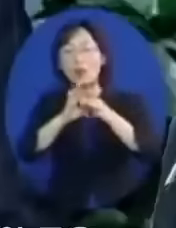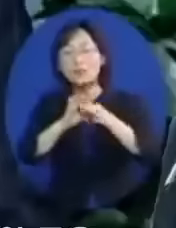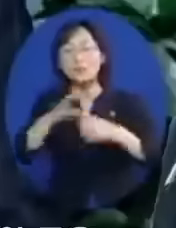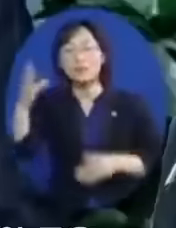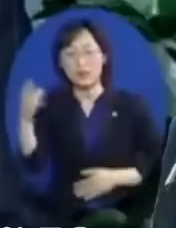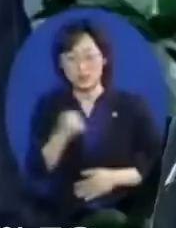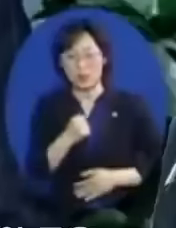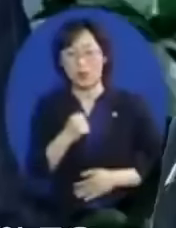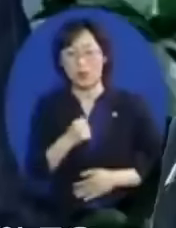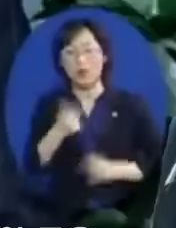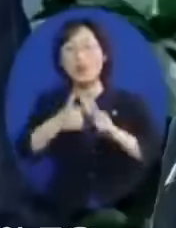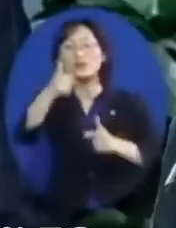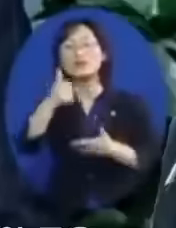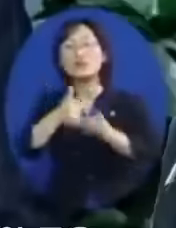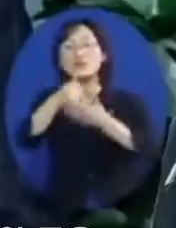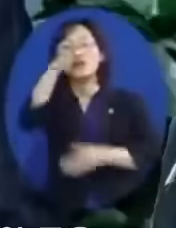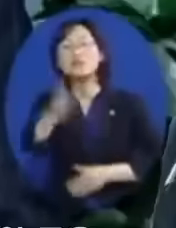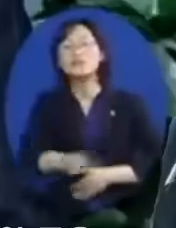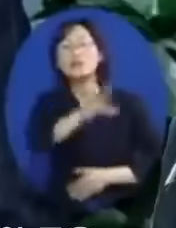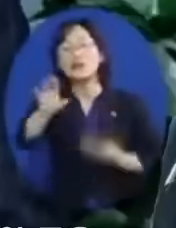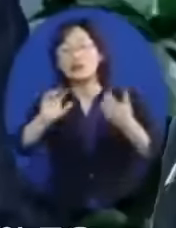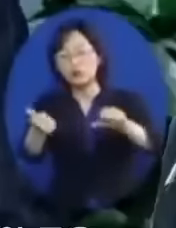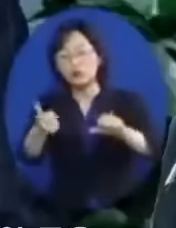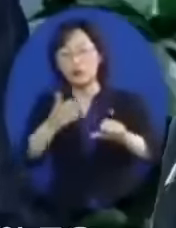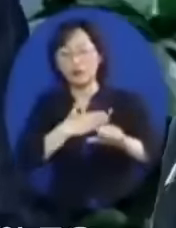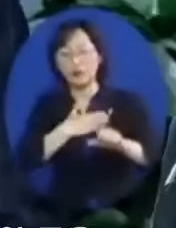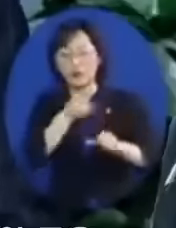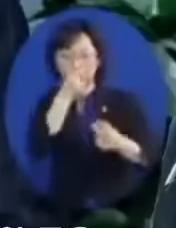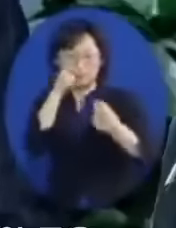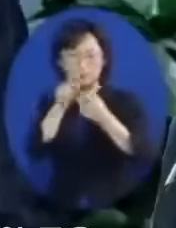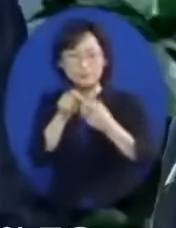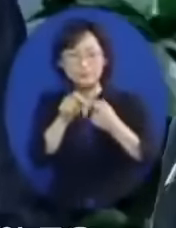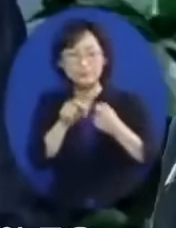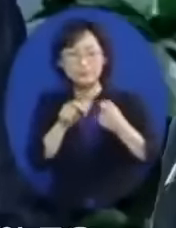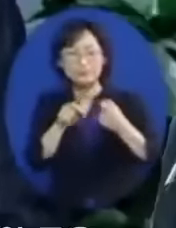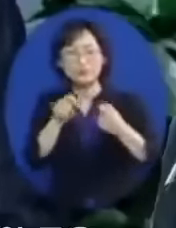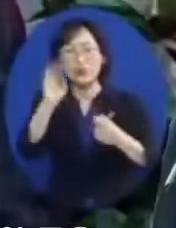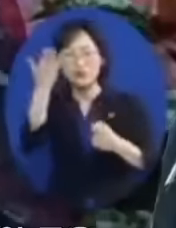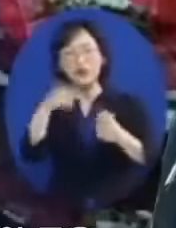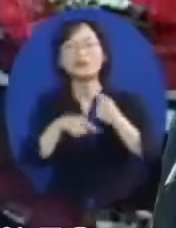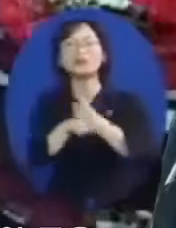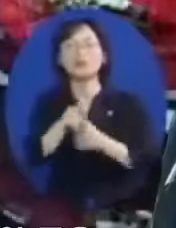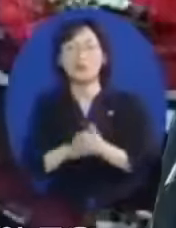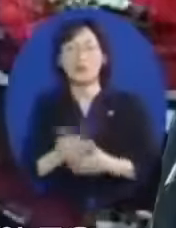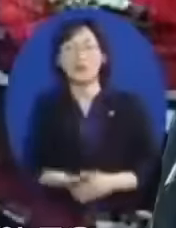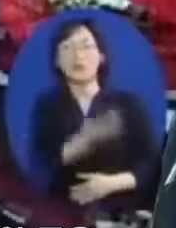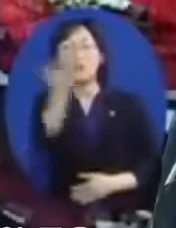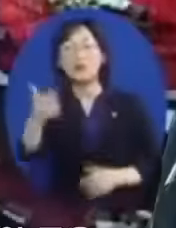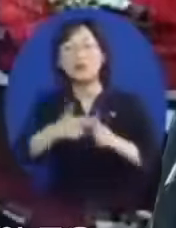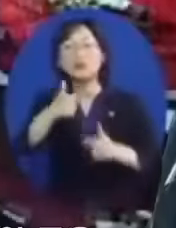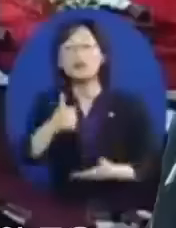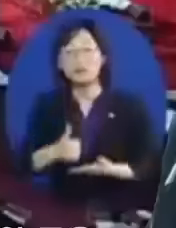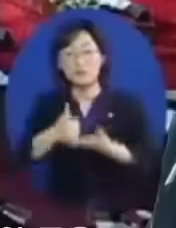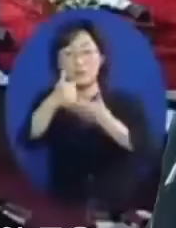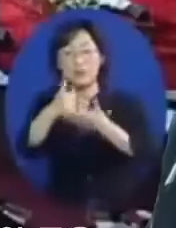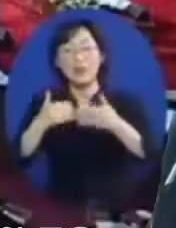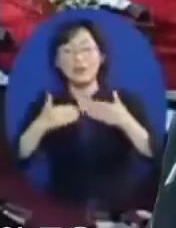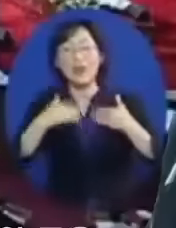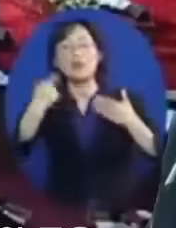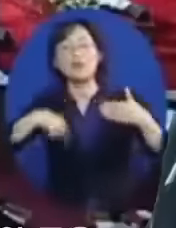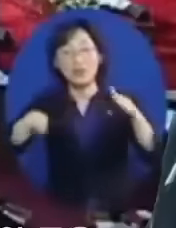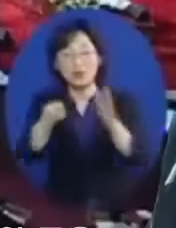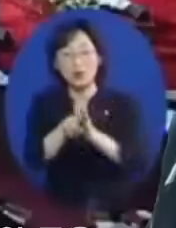가지고 예수님의 십자가의 죽으심과 내가 굉장히 친밀해져야 된다는 것입니다. 여러분, 예수님이 나를